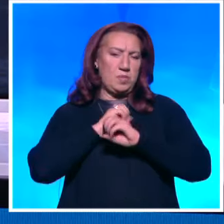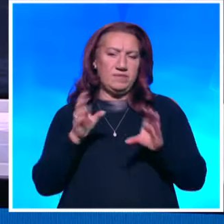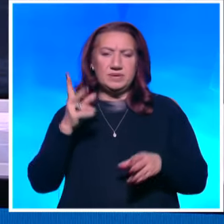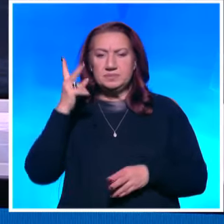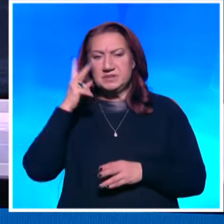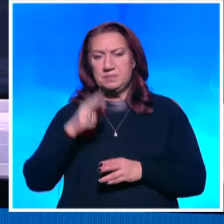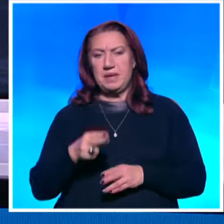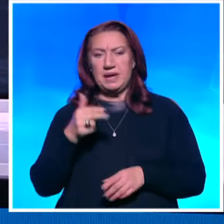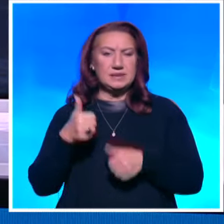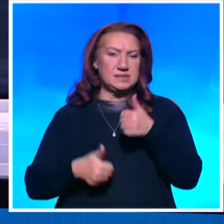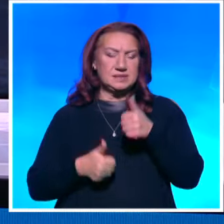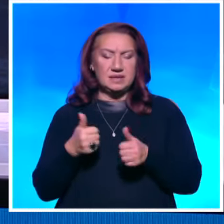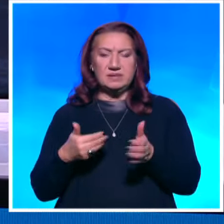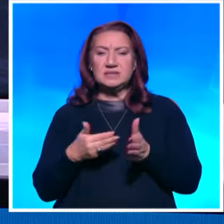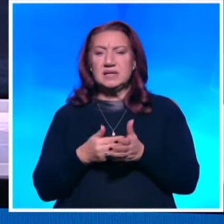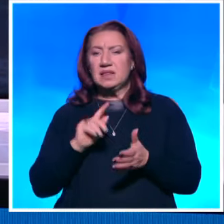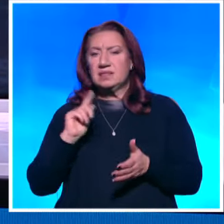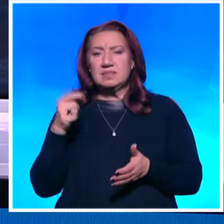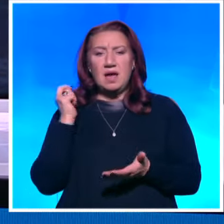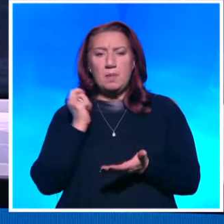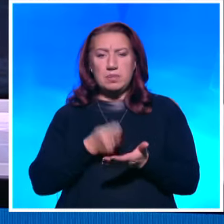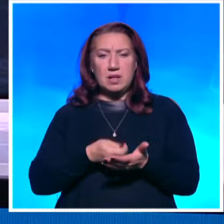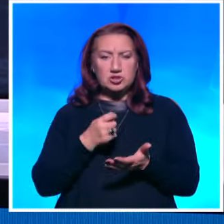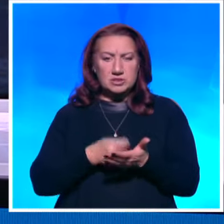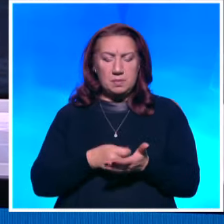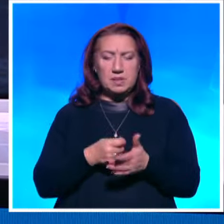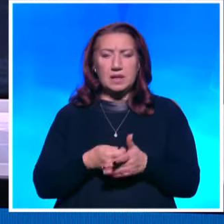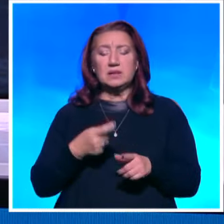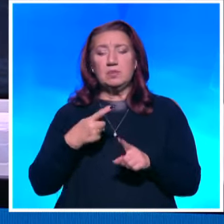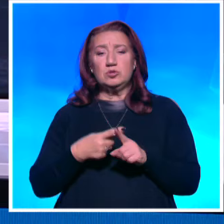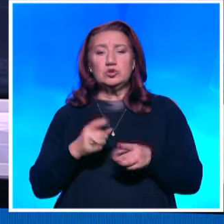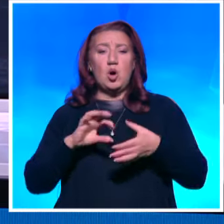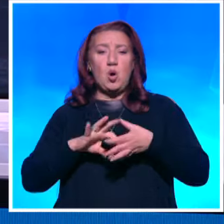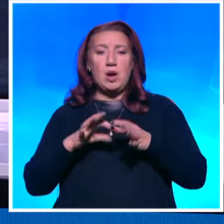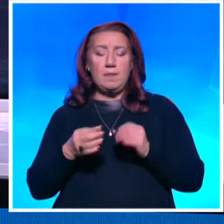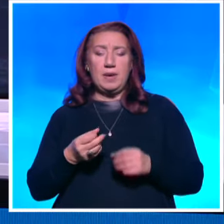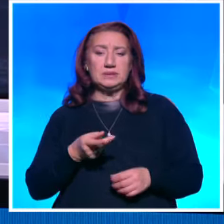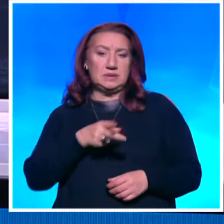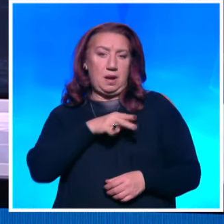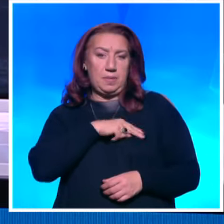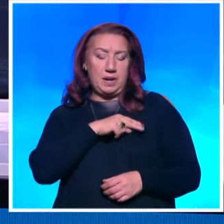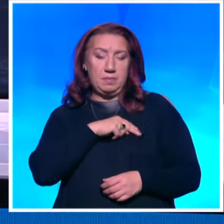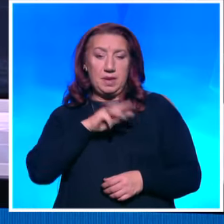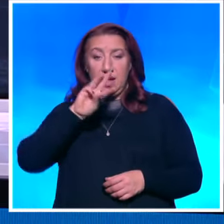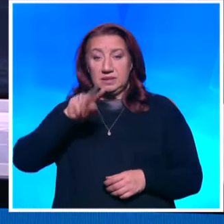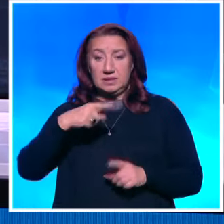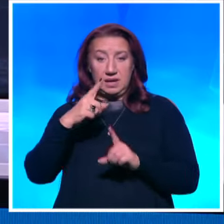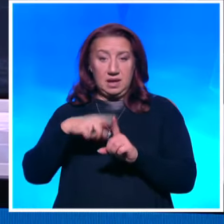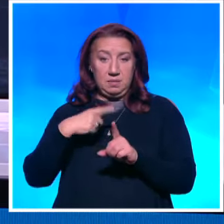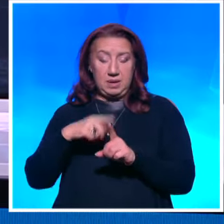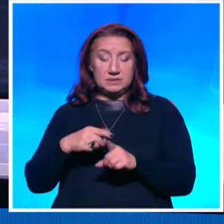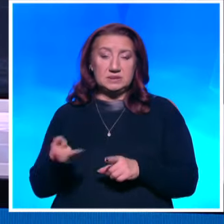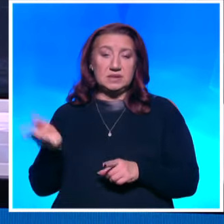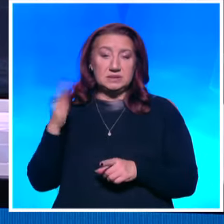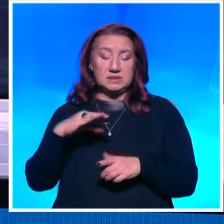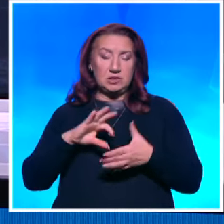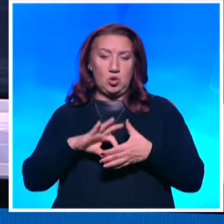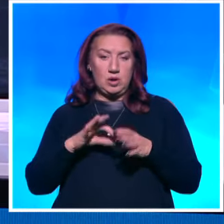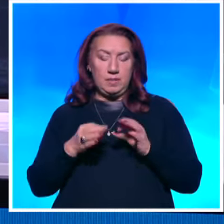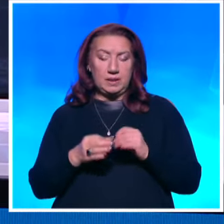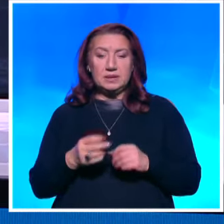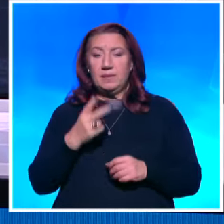неизплатени заплати и олимпийската му премия три месеца след игрите в париж само 24 часа по-късно андреев и шампионът от френската